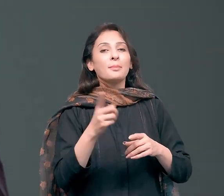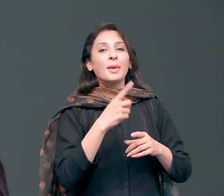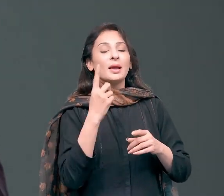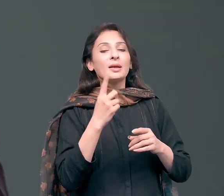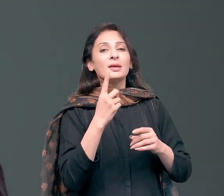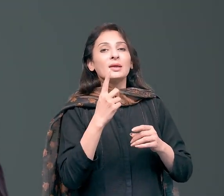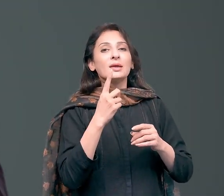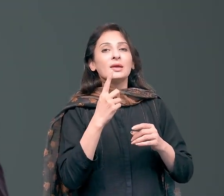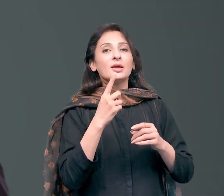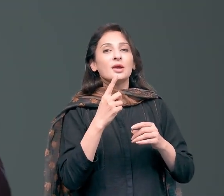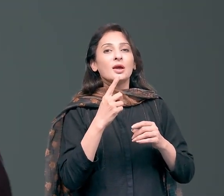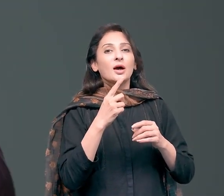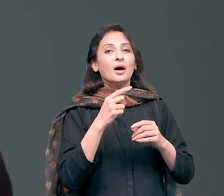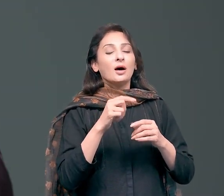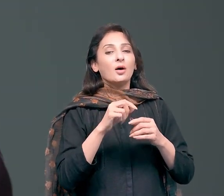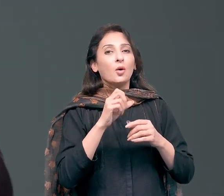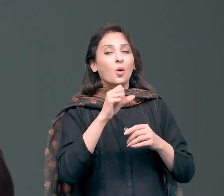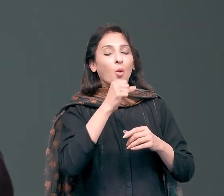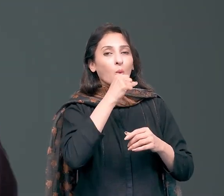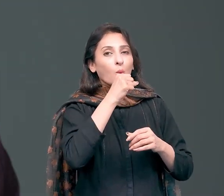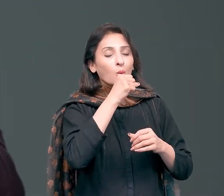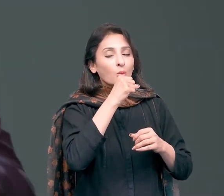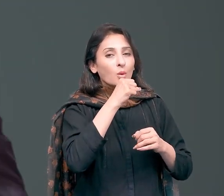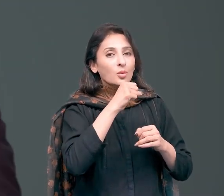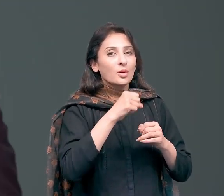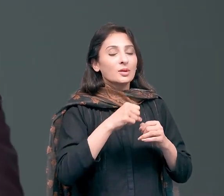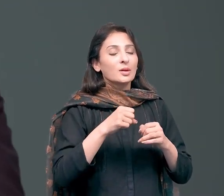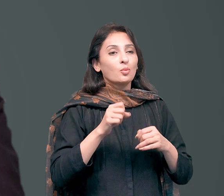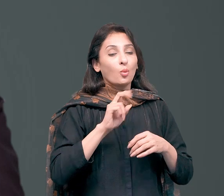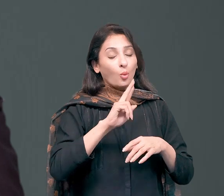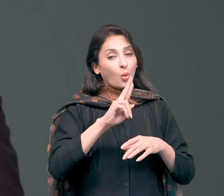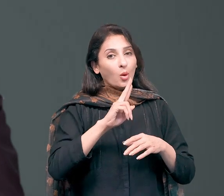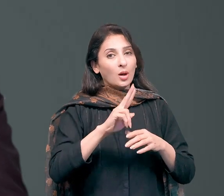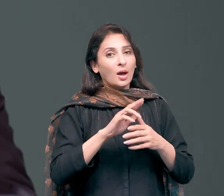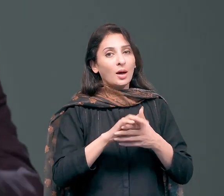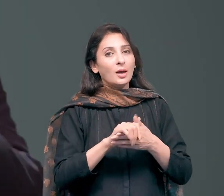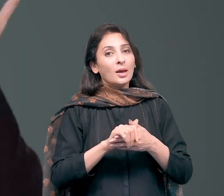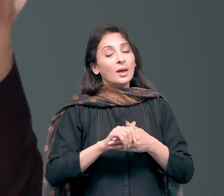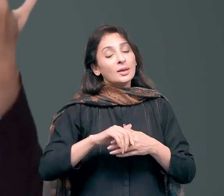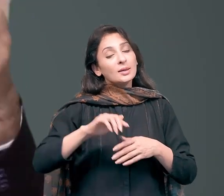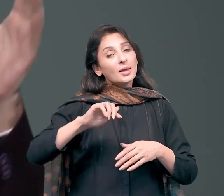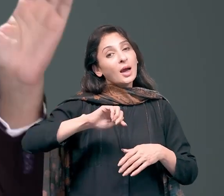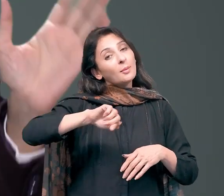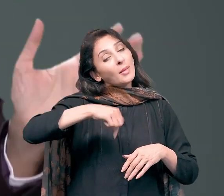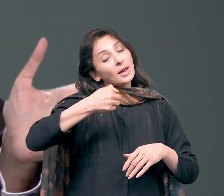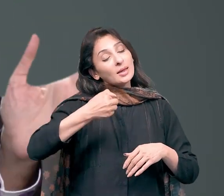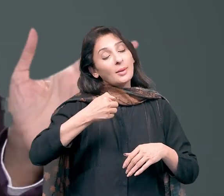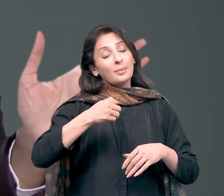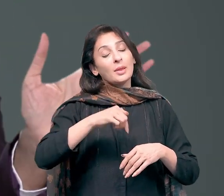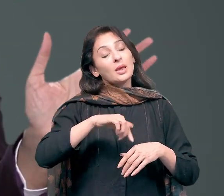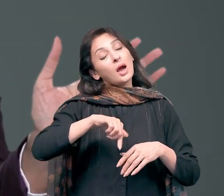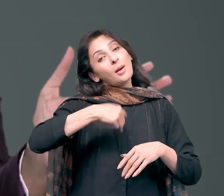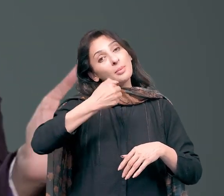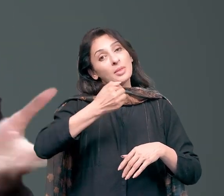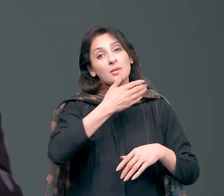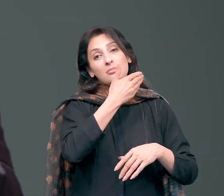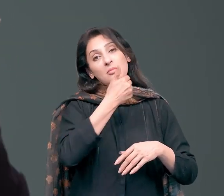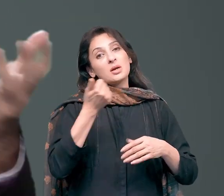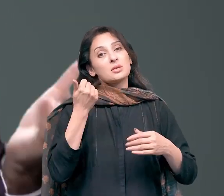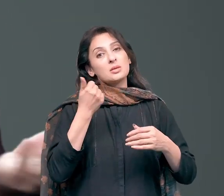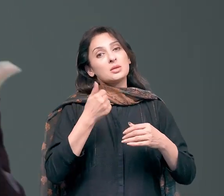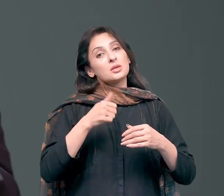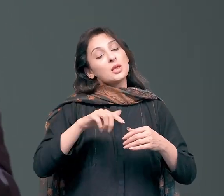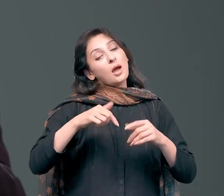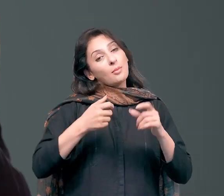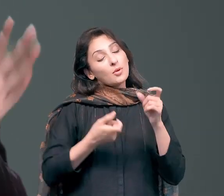پہلی پریس کانفرنس میں کہا کہ ہم کسی کابینہ مشن پلان کو نہیں مانتے، ہماری مرضی ہے، ہم جو مرضی اس کی جو پروویژنز